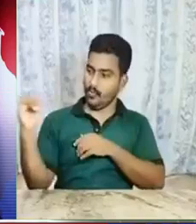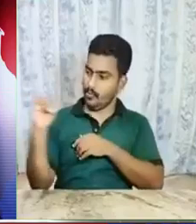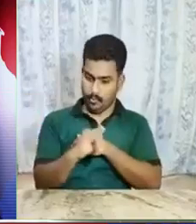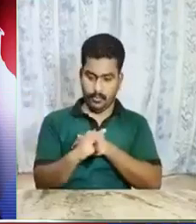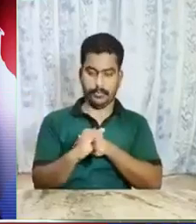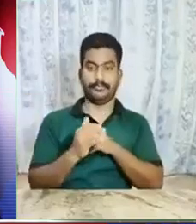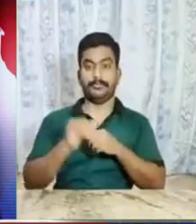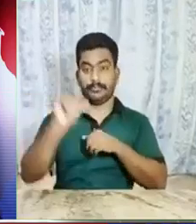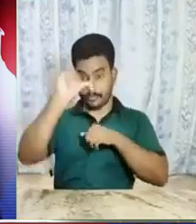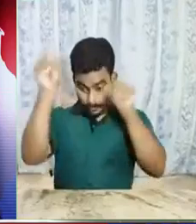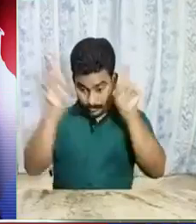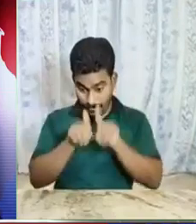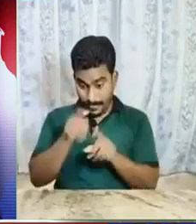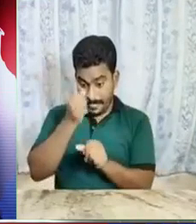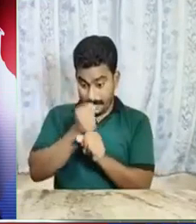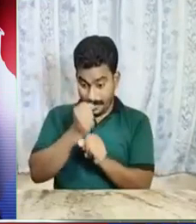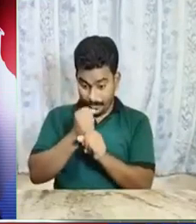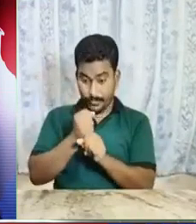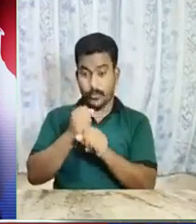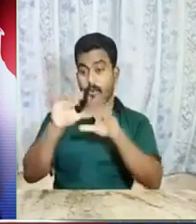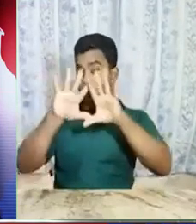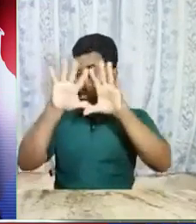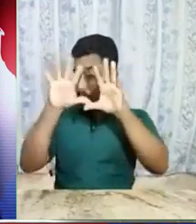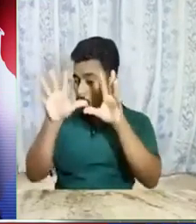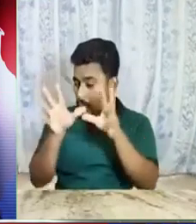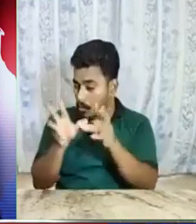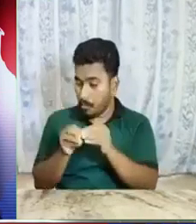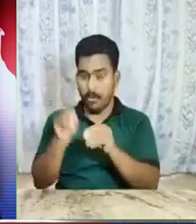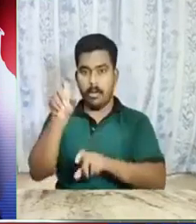കേന്ദ്ര ഗവൺമെന്റിനും ബന്ധപ്പെട്ട എംബസികൾക്കും